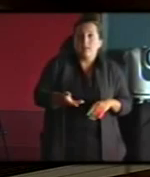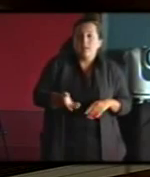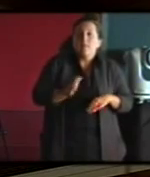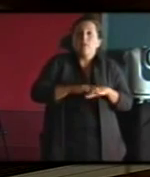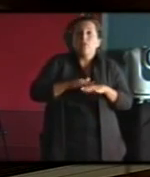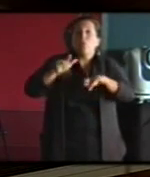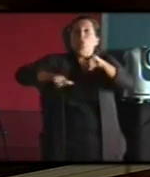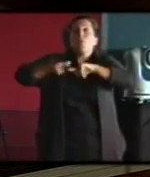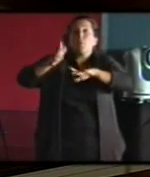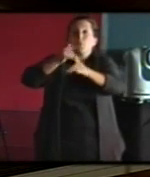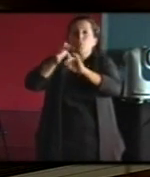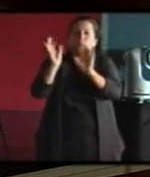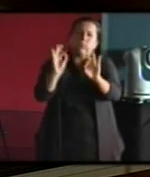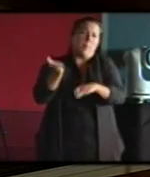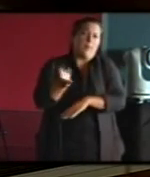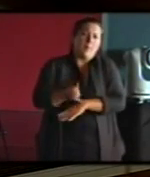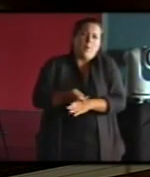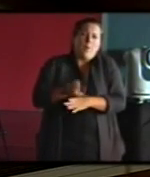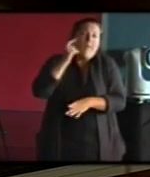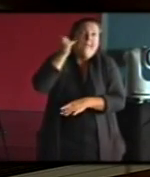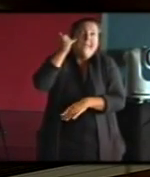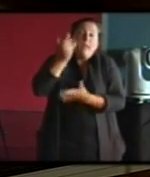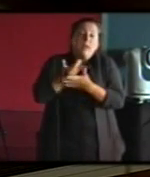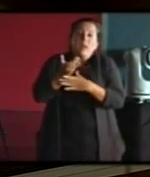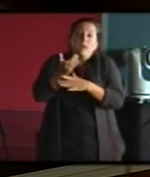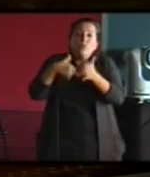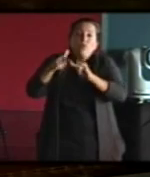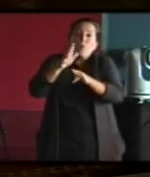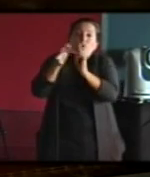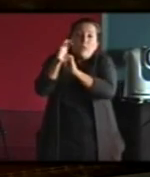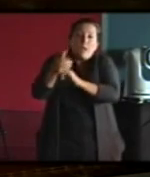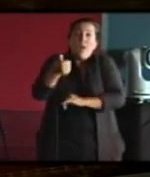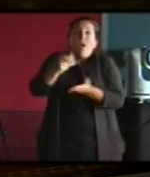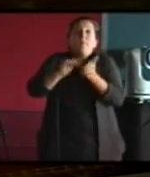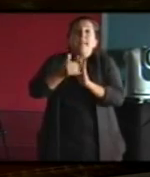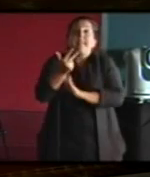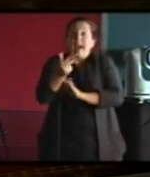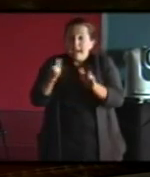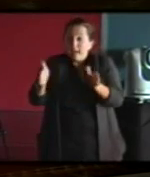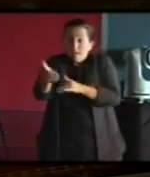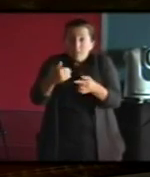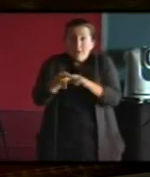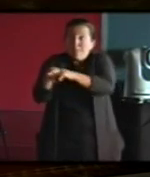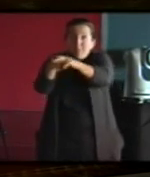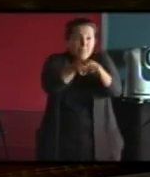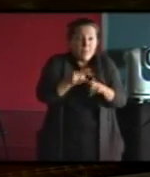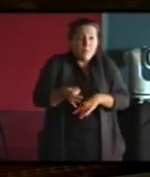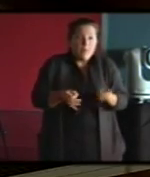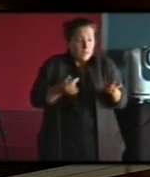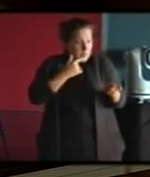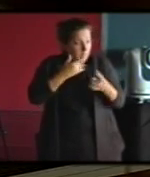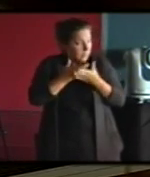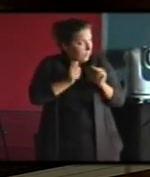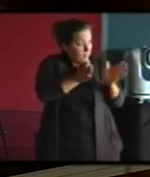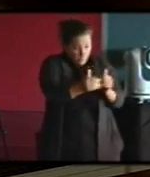pas de logements sociaux, ça n'existe pas le logement social. C'est un mètre carré d'habitation, c'est pas un. Qui soit. Oui, vous voulez dire en